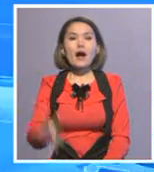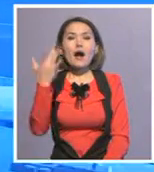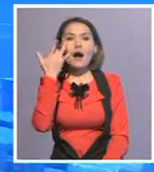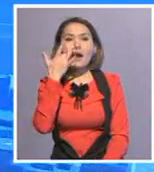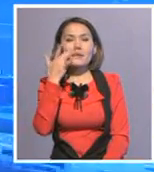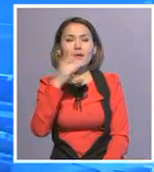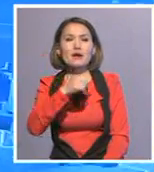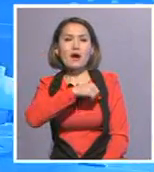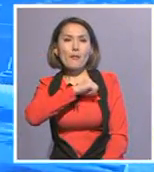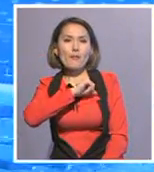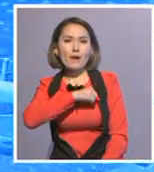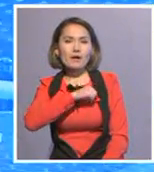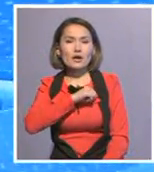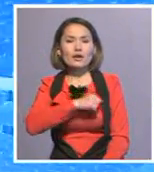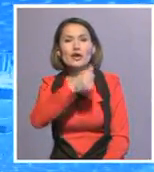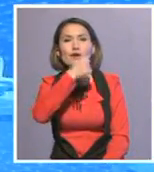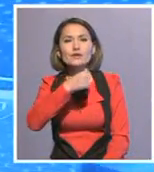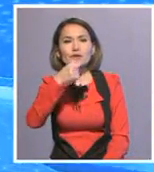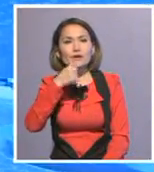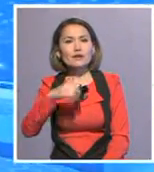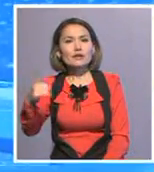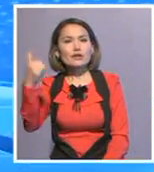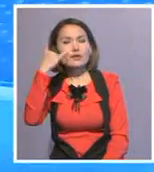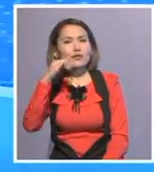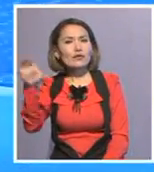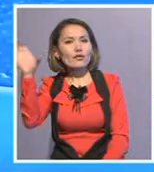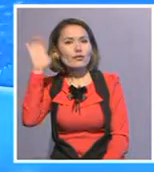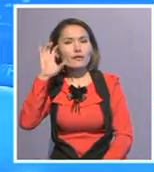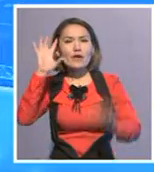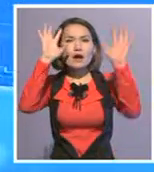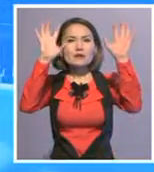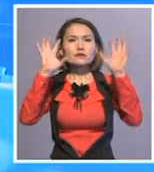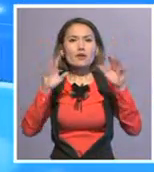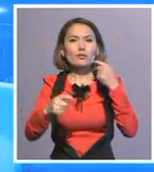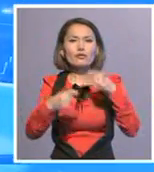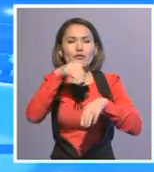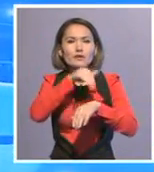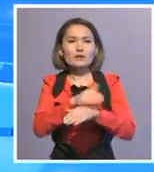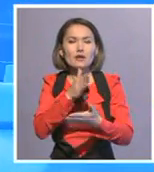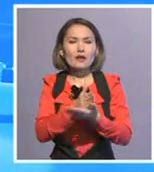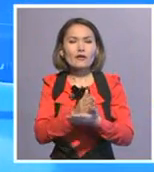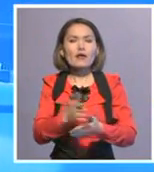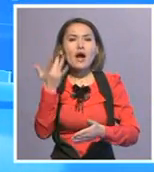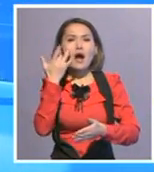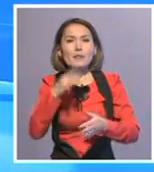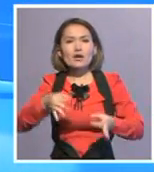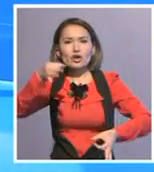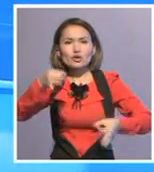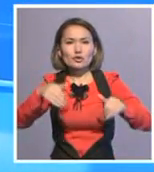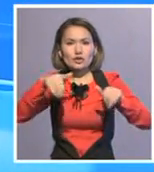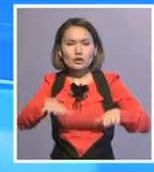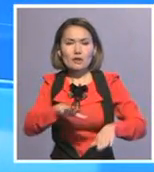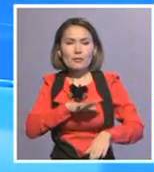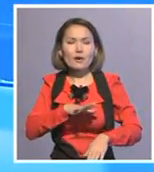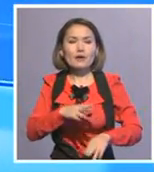Америкалық барлаушылар тұрғындар туралы жеке мәліметтерді заңсыз түрде жинаған. Вашингтонның федералды соты осында ұйғарымға келді. Бұған дейін осы елдің